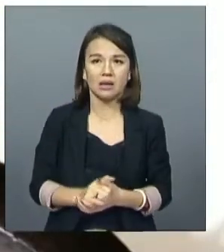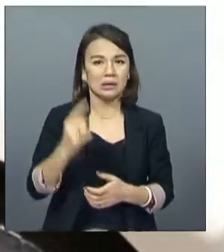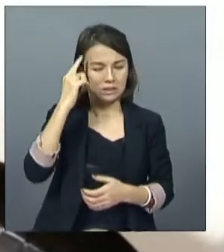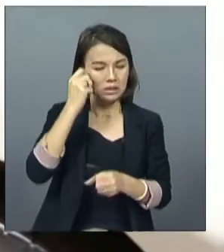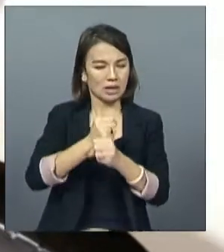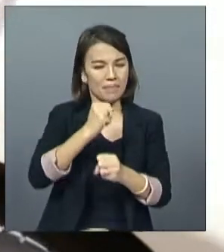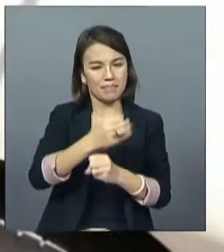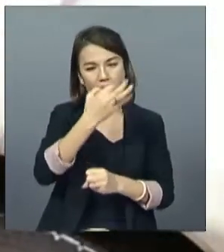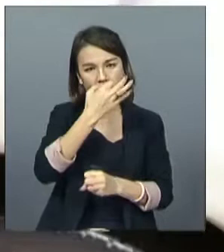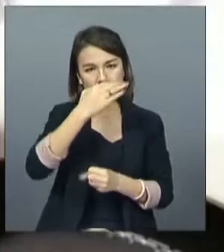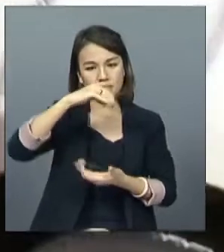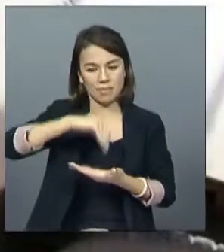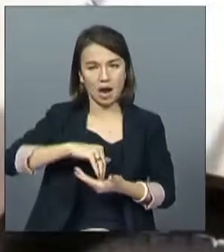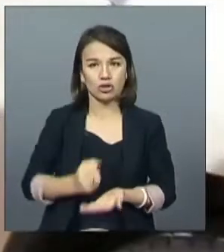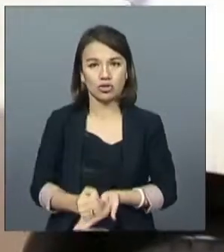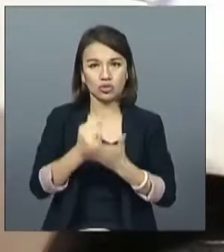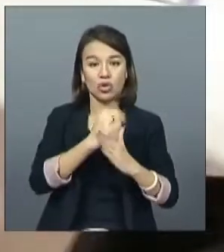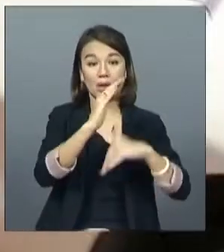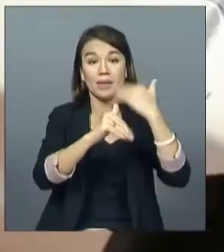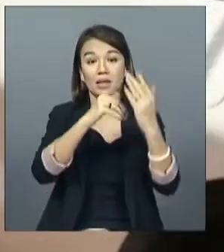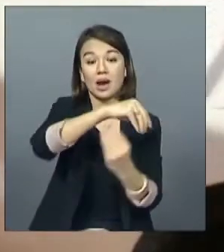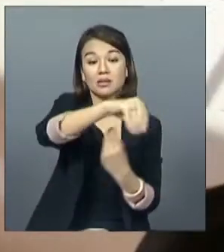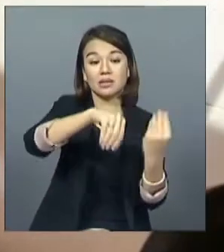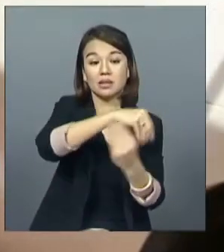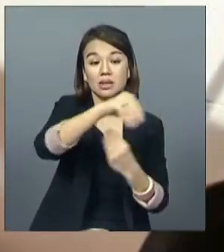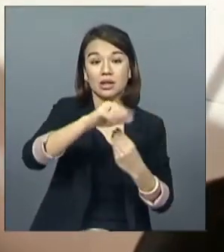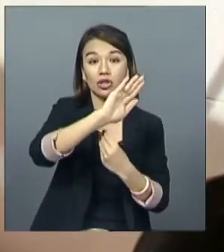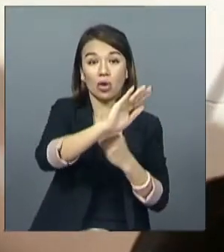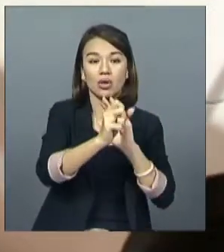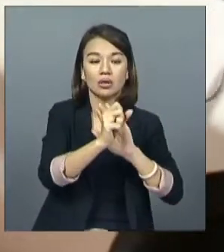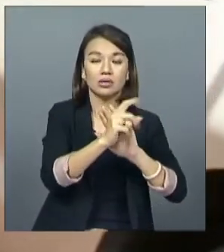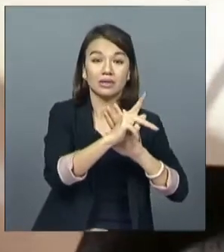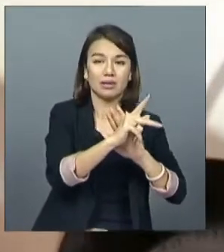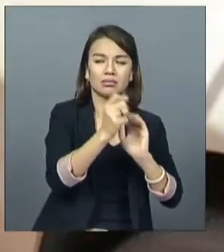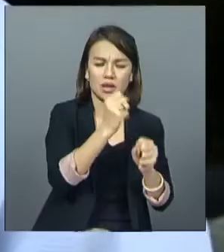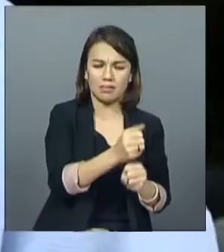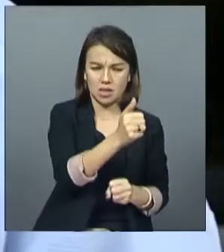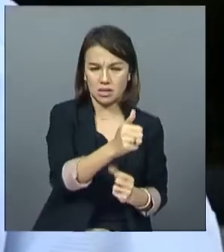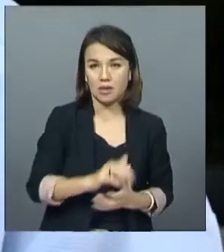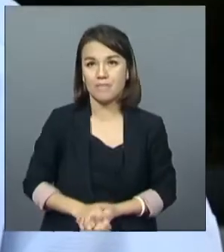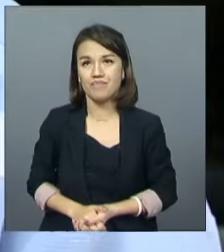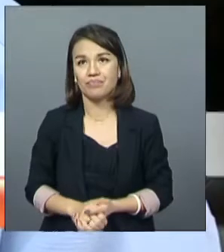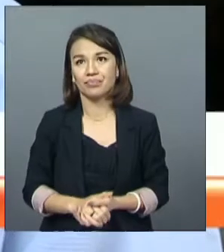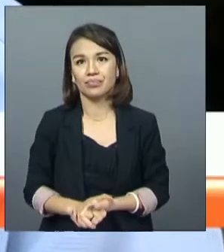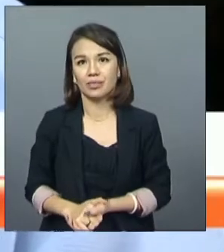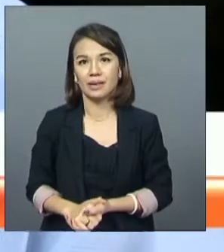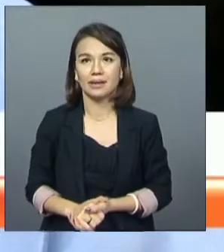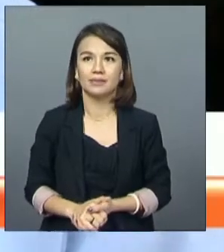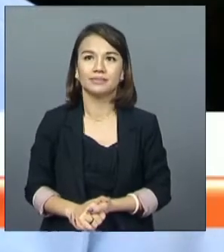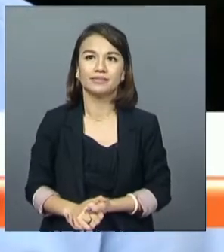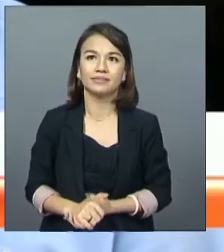พหลักทั้งยังช่วยพัฒนาเศรษฐกิจในจังหวัดได้เป็นอย่างดี เก็บทุกวันนะไม่ได้คำนวณ